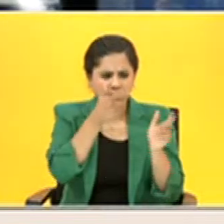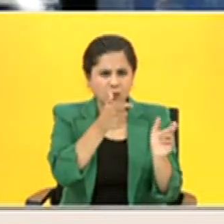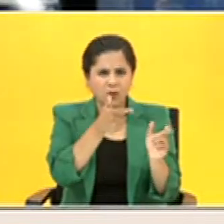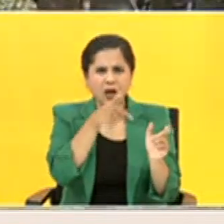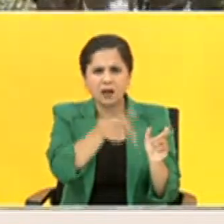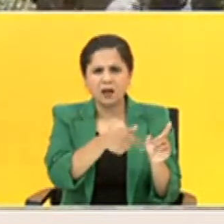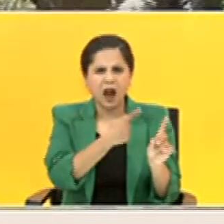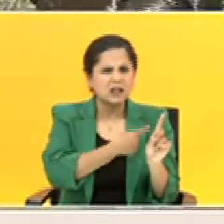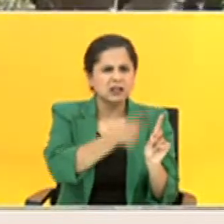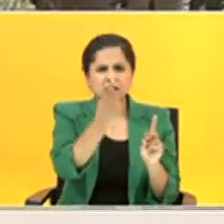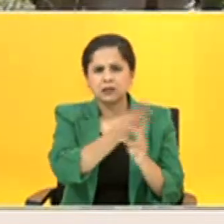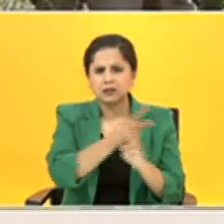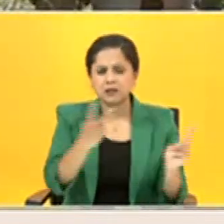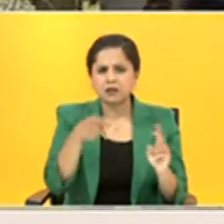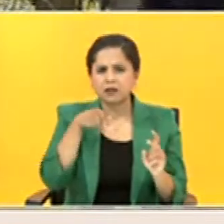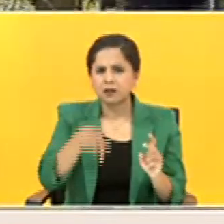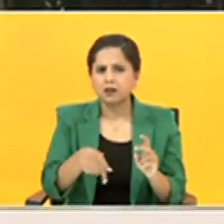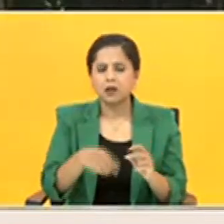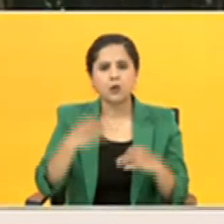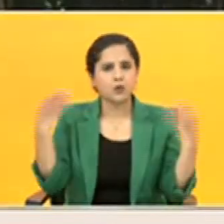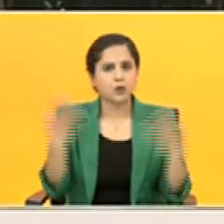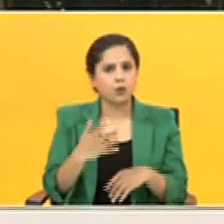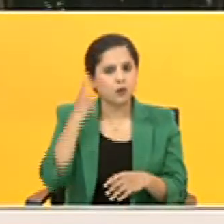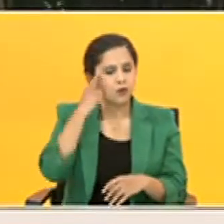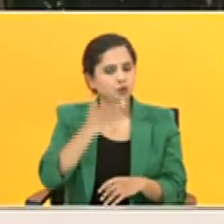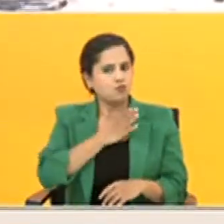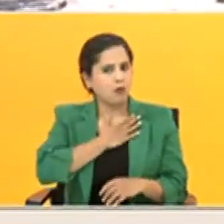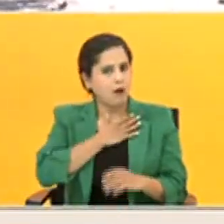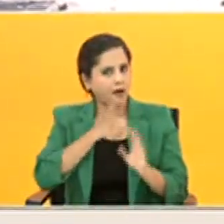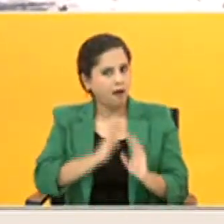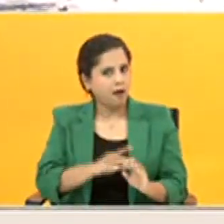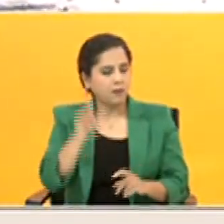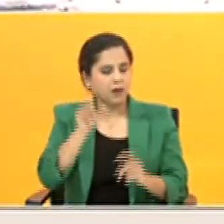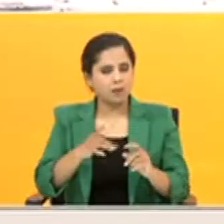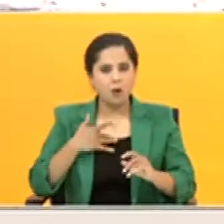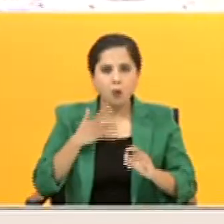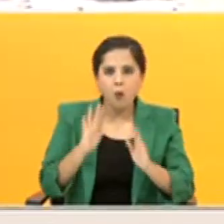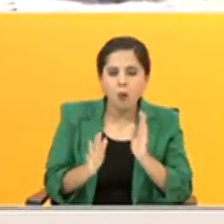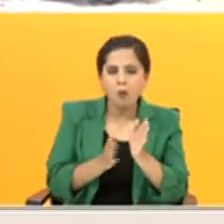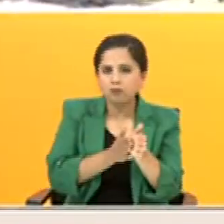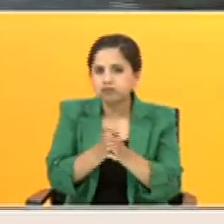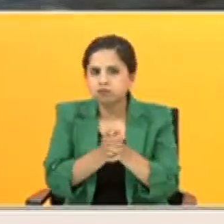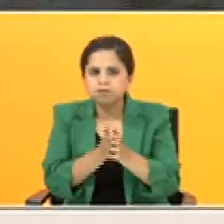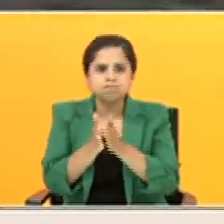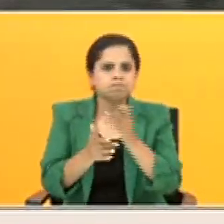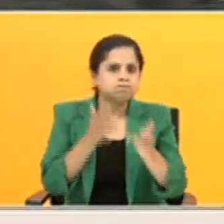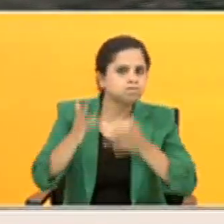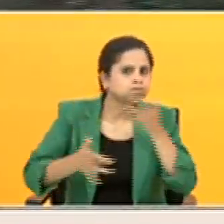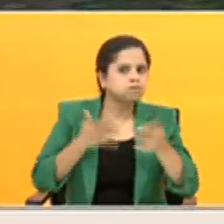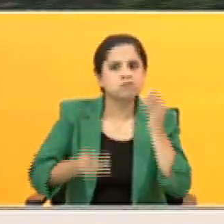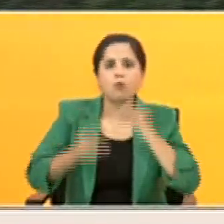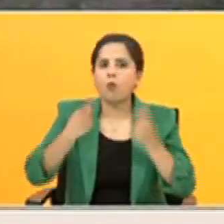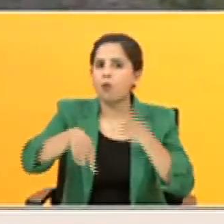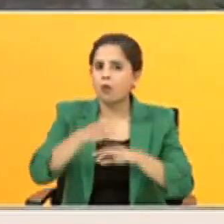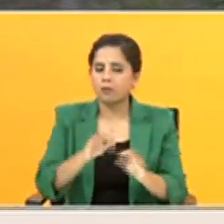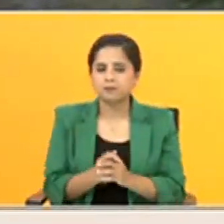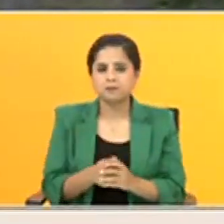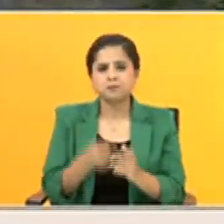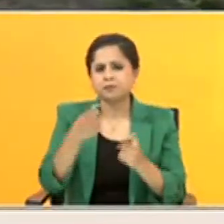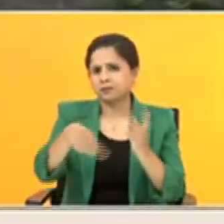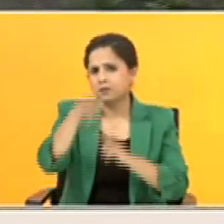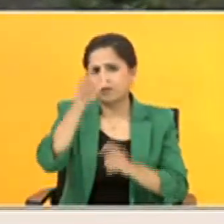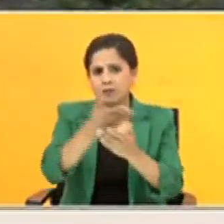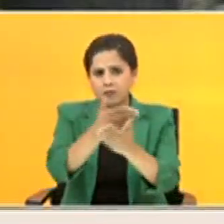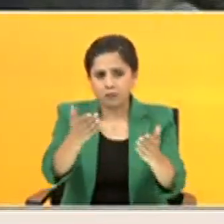को नया विश्वास और उत्साह दिया है। साथियों, ऑपरेशन